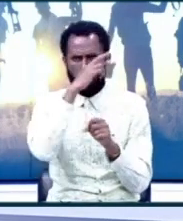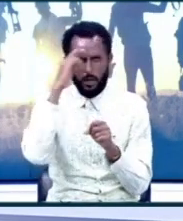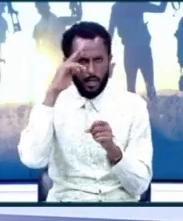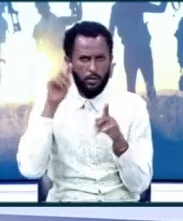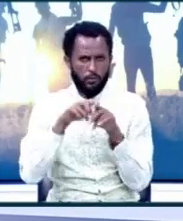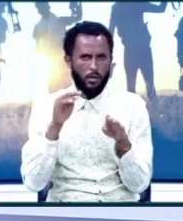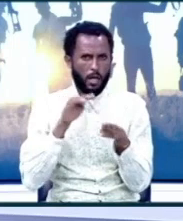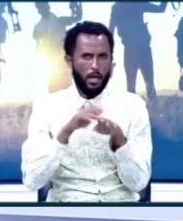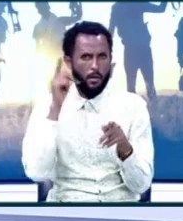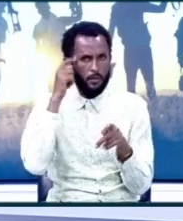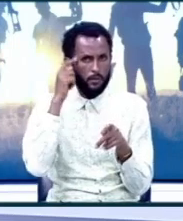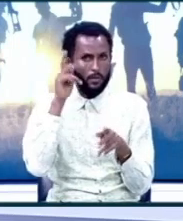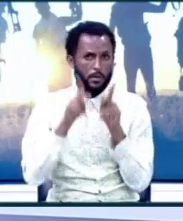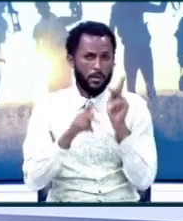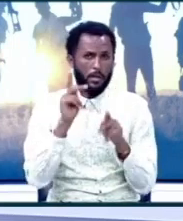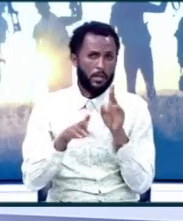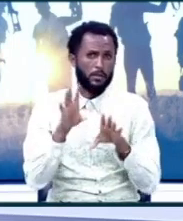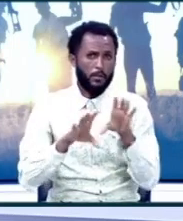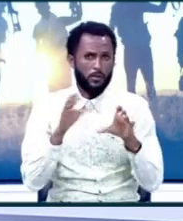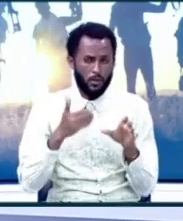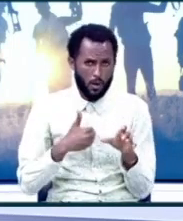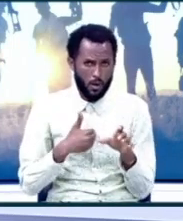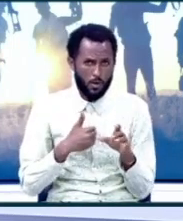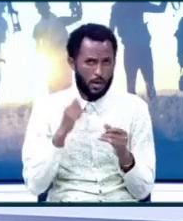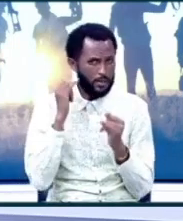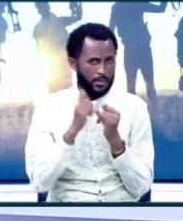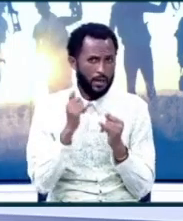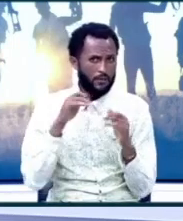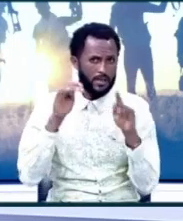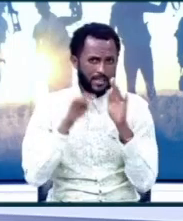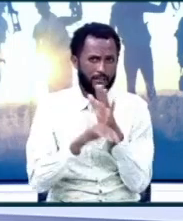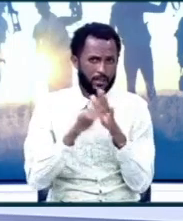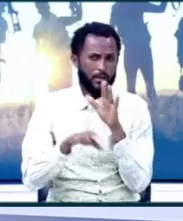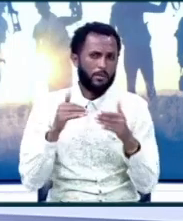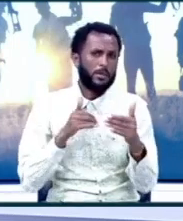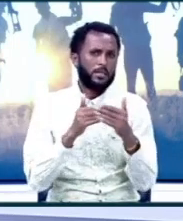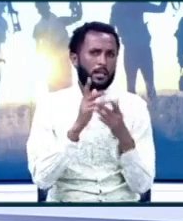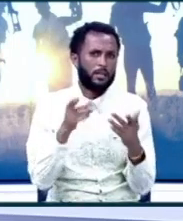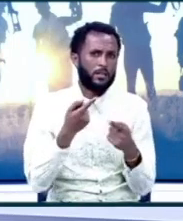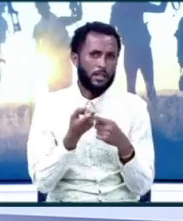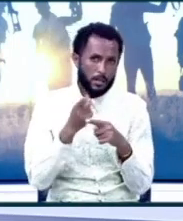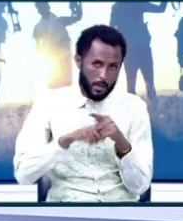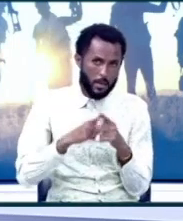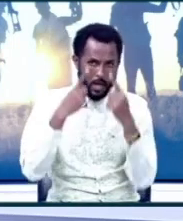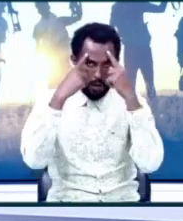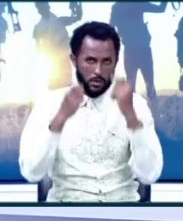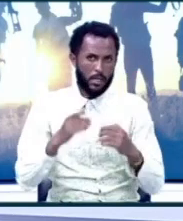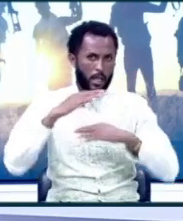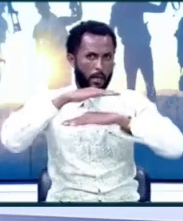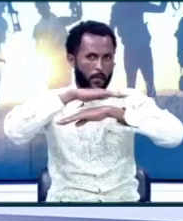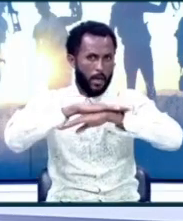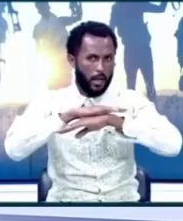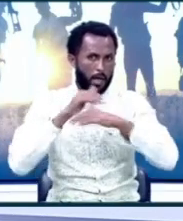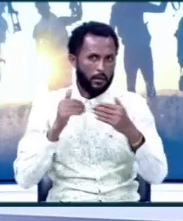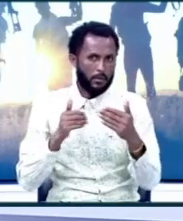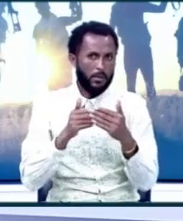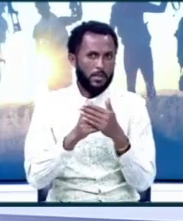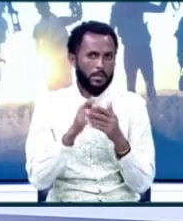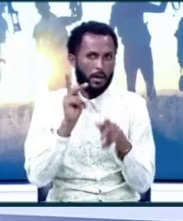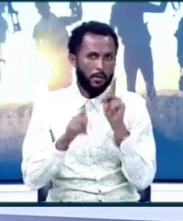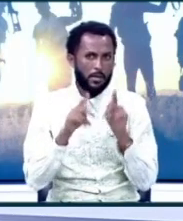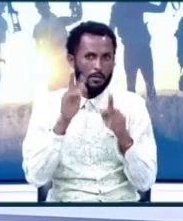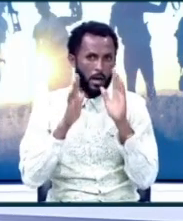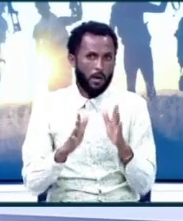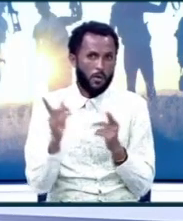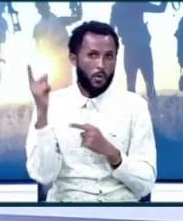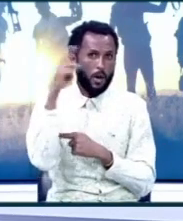ልዕሊ ህዝቢ ትግራይ ልዕሊ ፅንተት ካሊእ ጫፍ ግፍዒ ክበፅሕ ስለ ዘይኽእል ነዚ ንምምላስ ኣብ ወሳናይ ምዕራፍ ከም ዝተበፅሐ ኣብ ህዝባዊ ዋዕላ